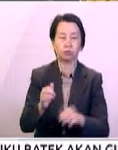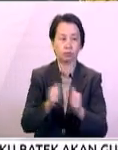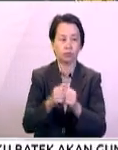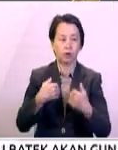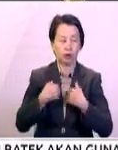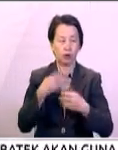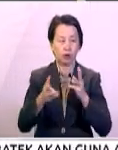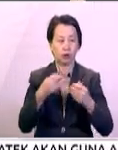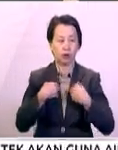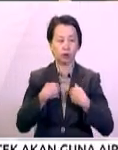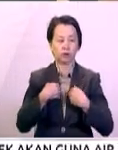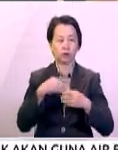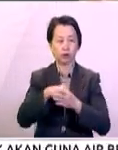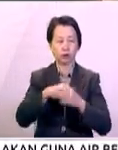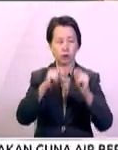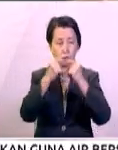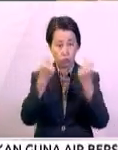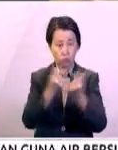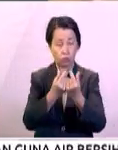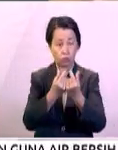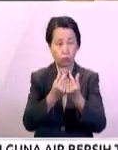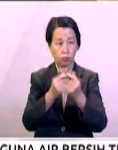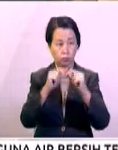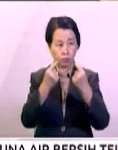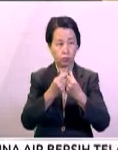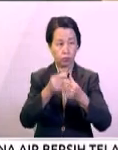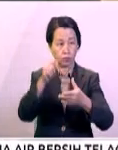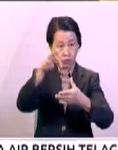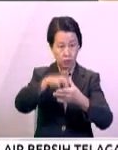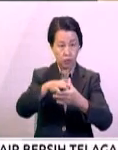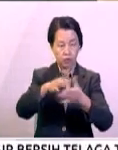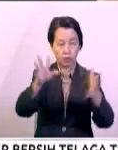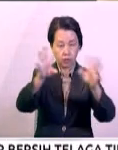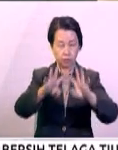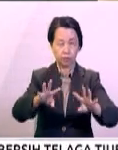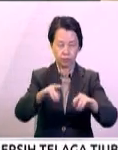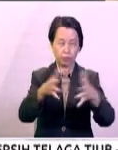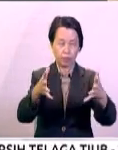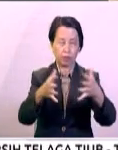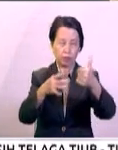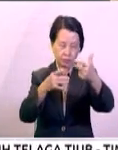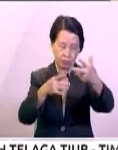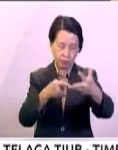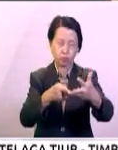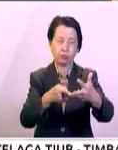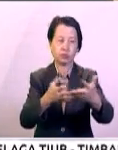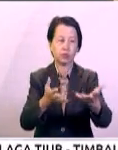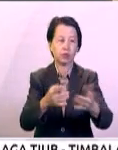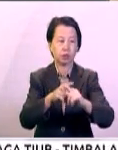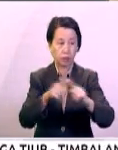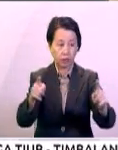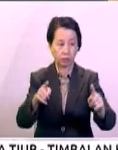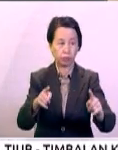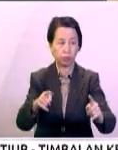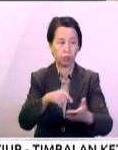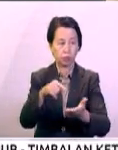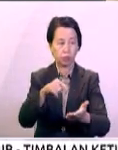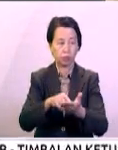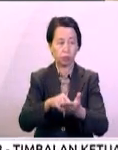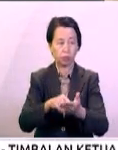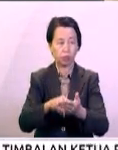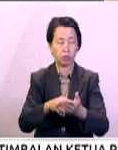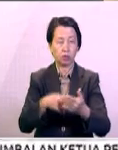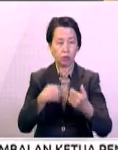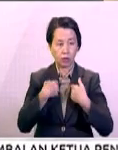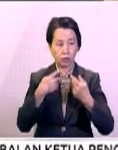dalam undian bersama kebanyakan ASEAN atau AFF selain daripada UAE. Tetapi ini satu peluang di